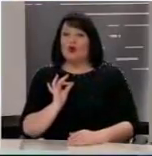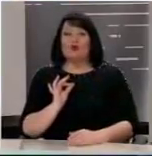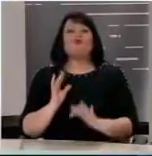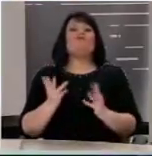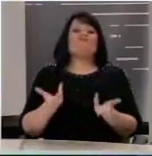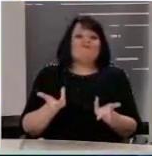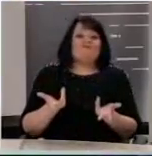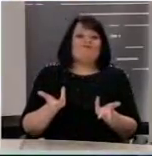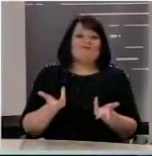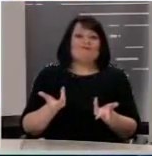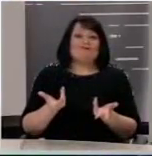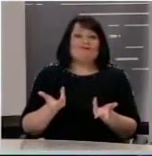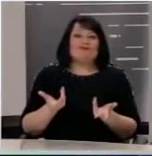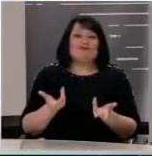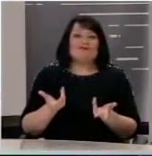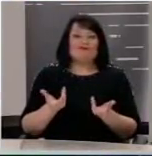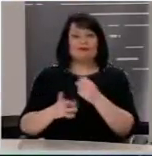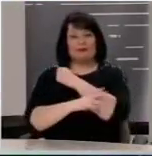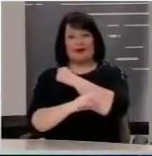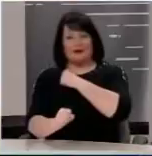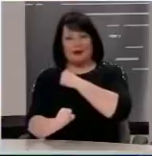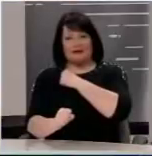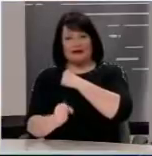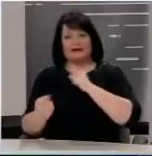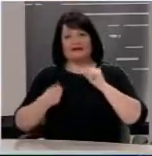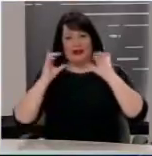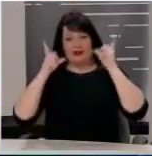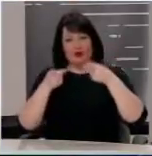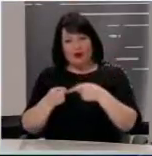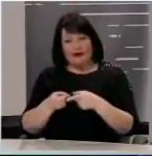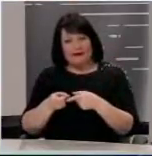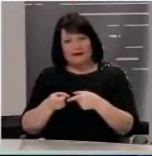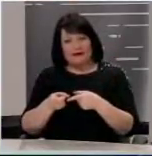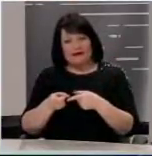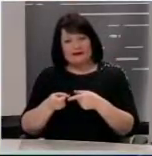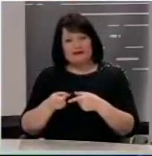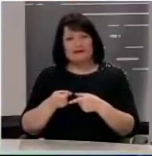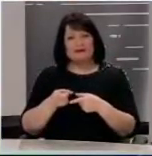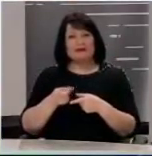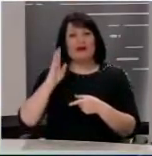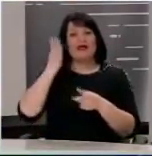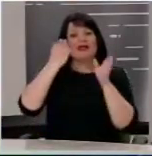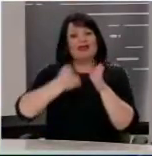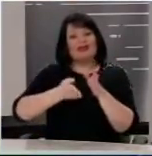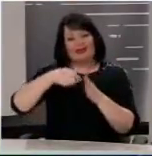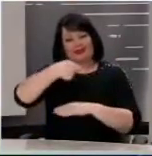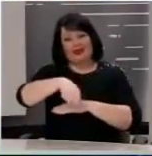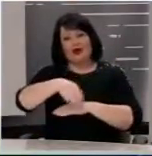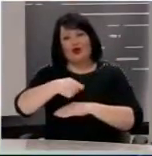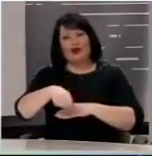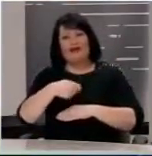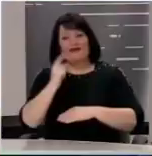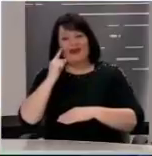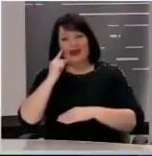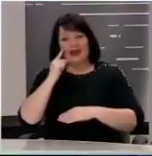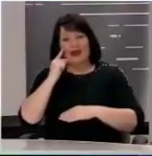αλλιώς. Ο γραμματέας του κόμματός σας σε δικογραφία συνελήφθη να συνομιλεί